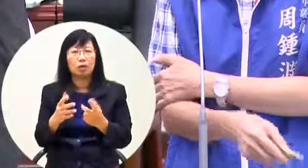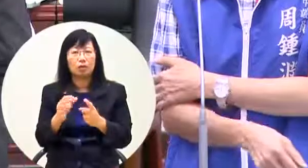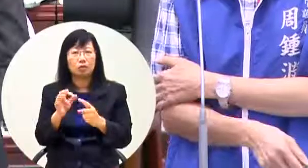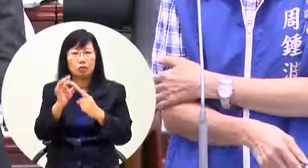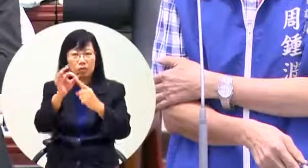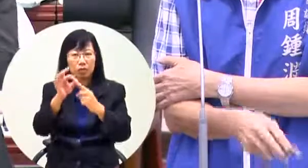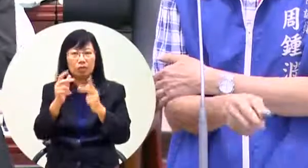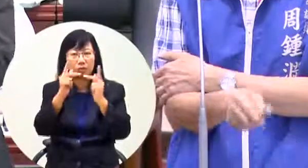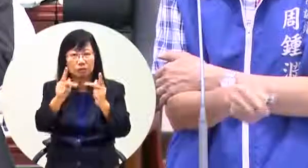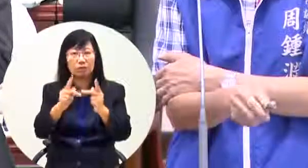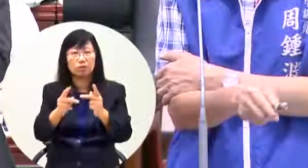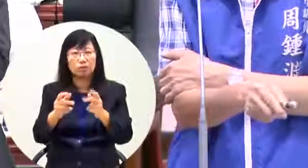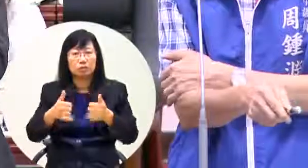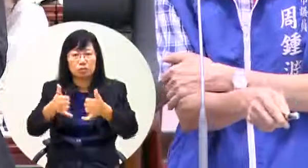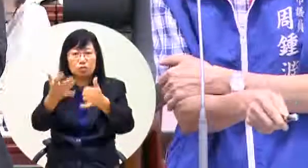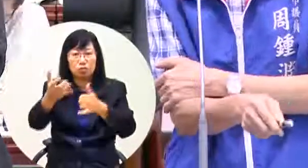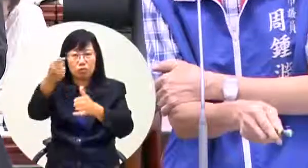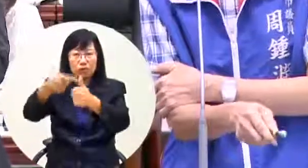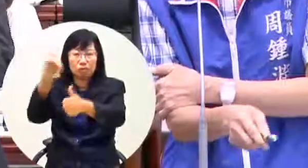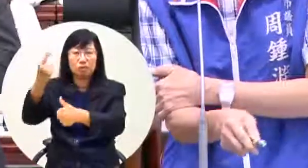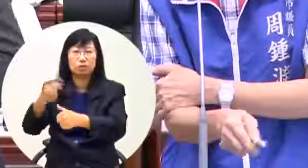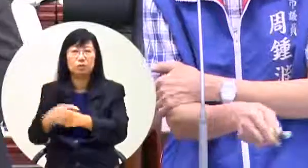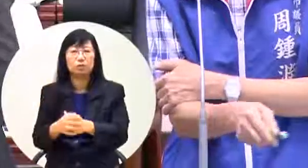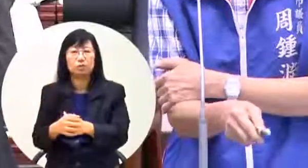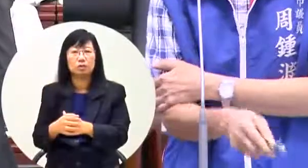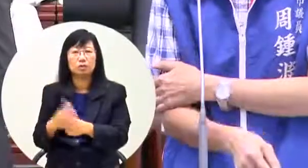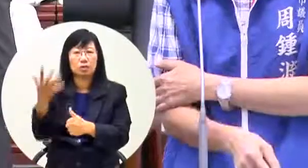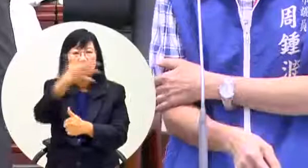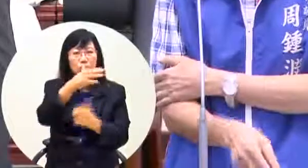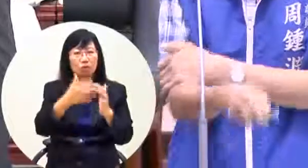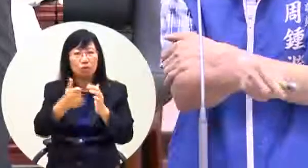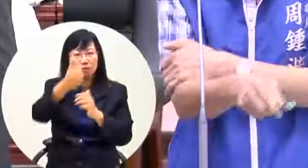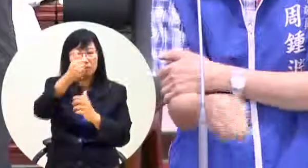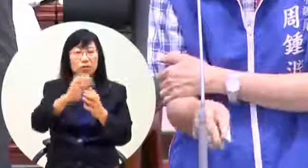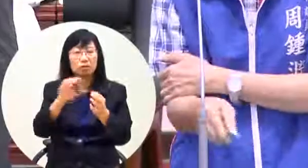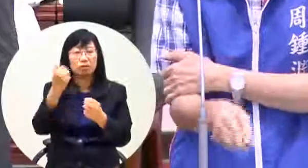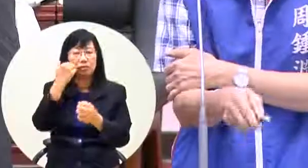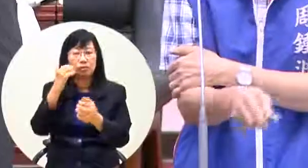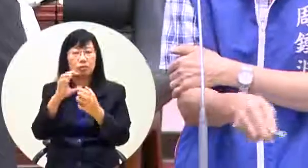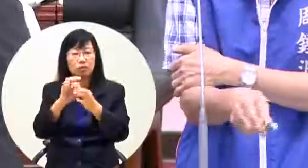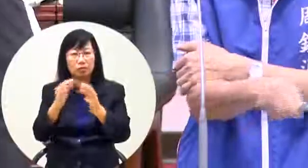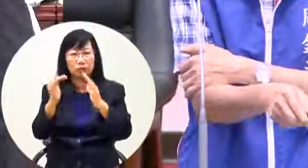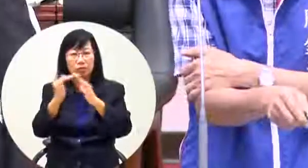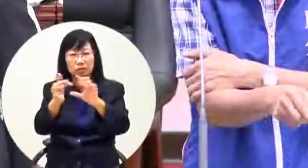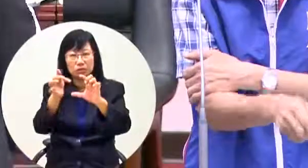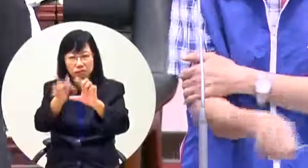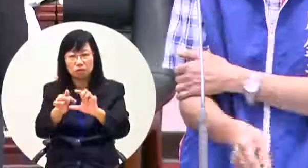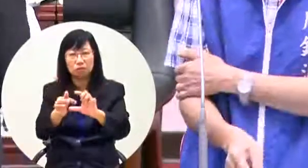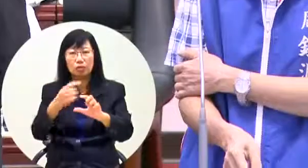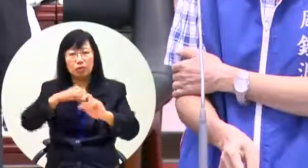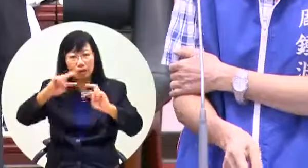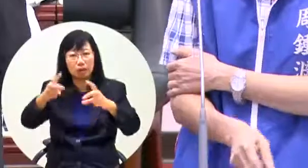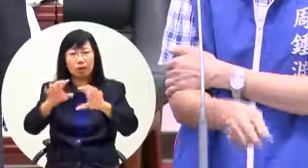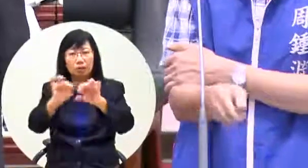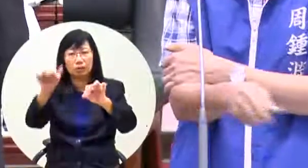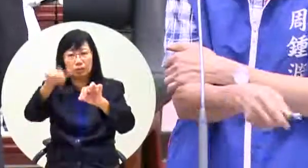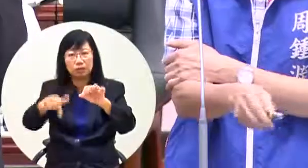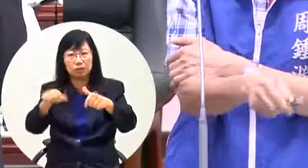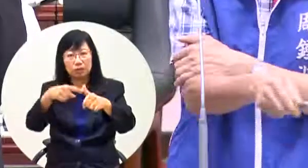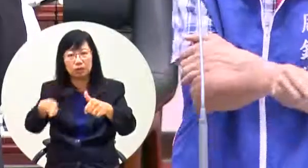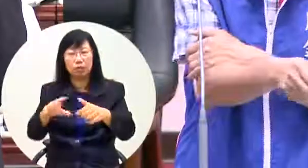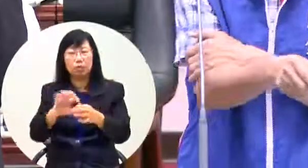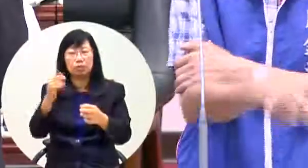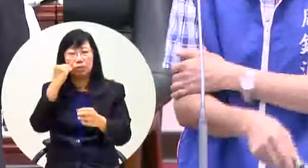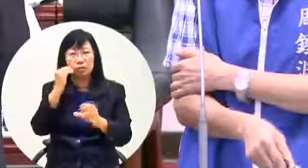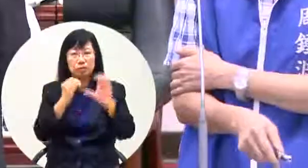段轻轨捷运四期段，要讲地下化？你看，你 C1到C14，那些什